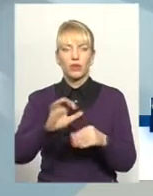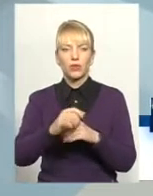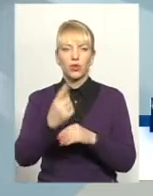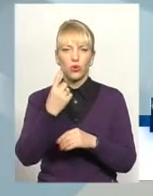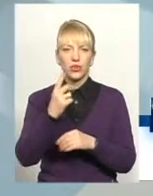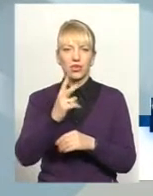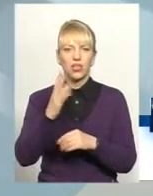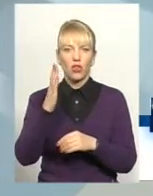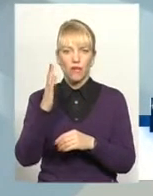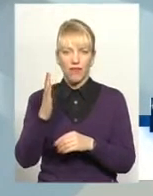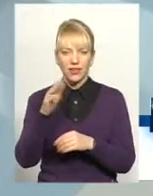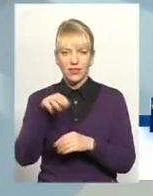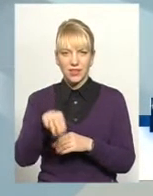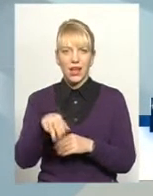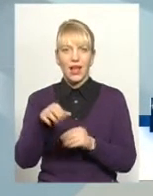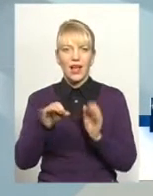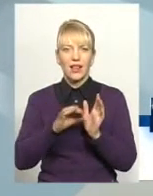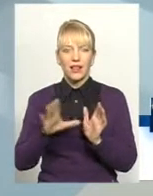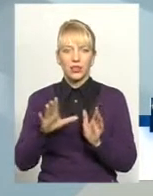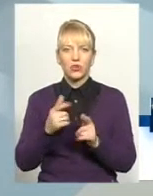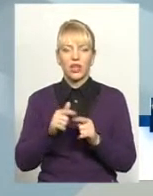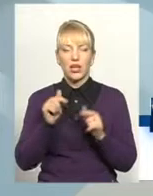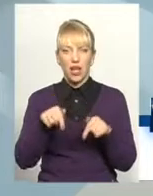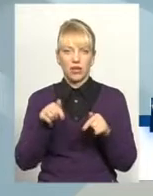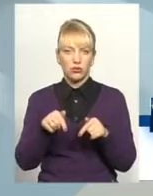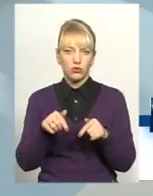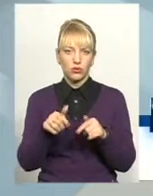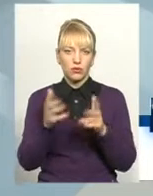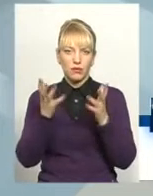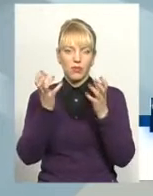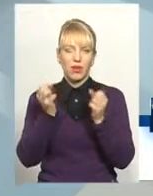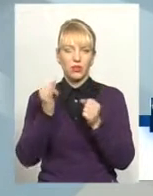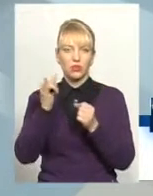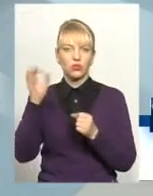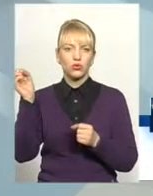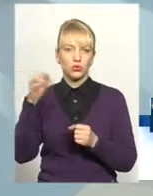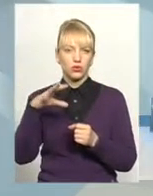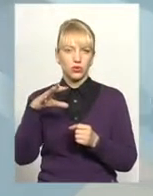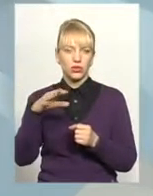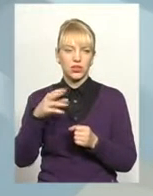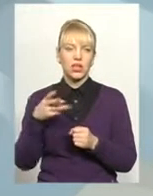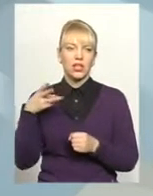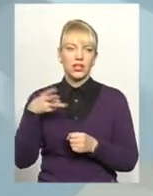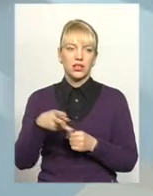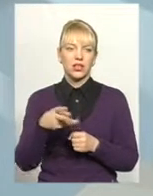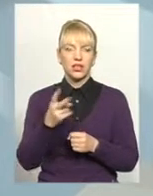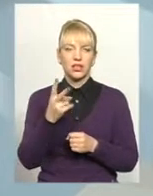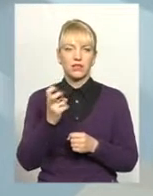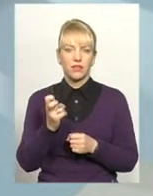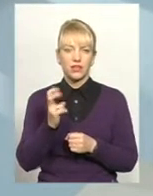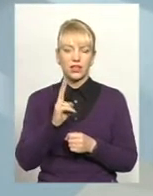тут виробляє сонячна електростанція, от ви чули, 3200 кВт-годин в